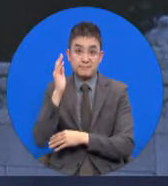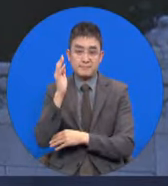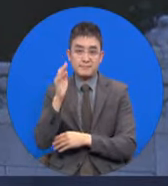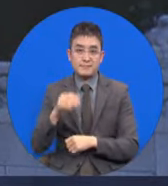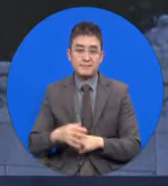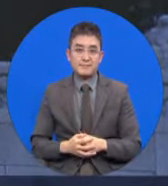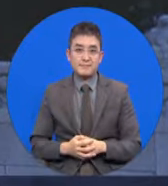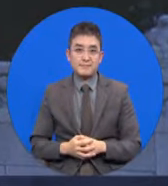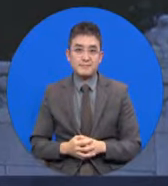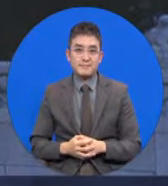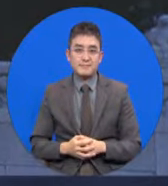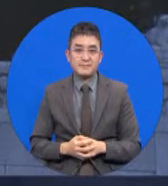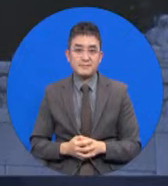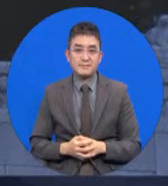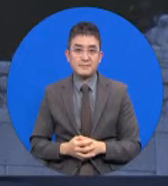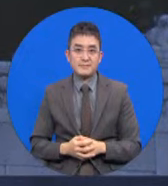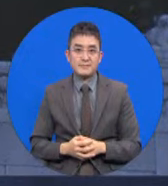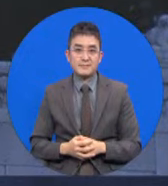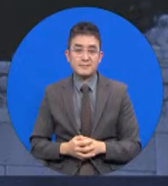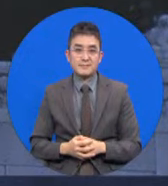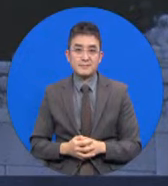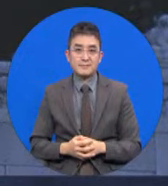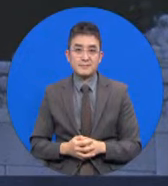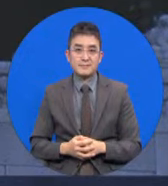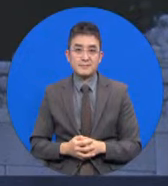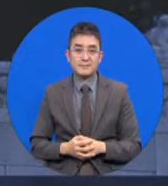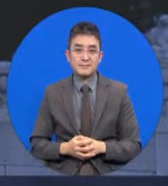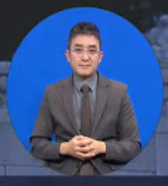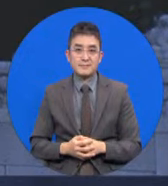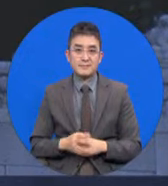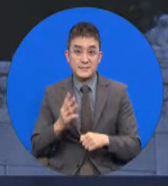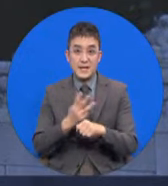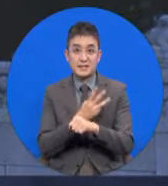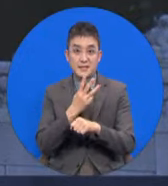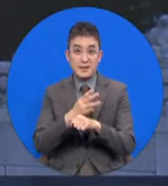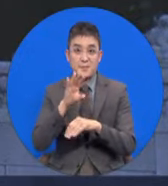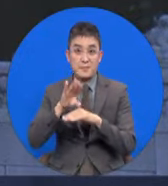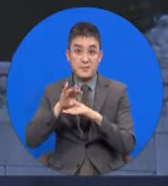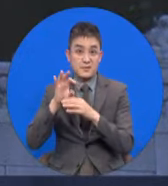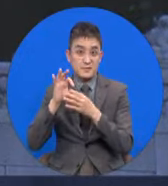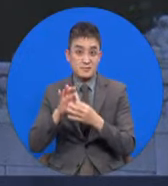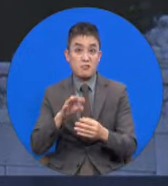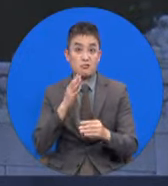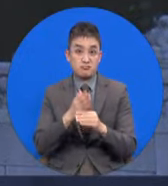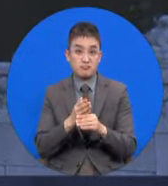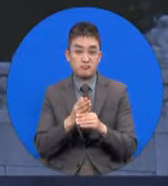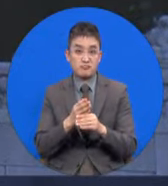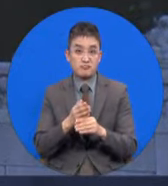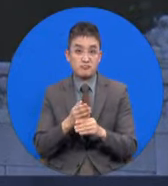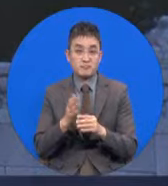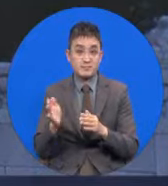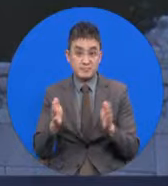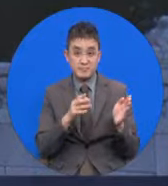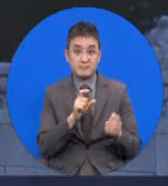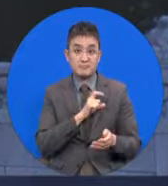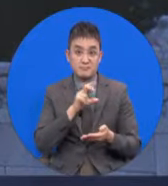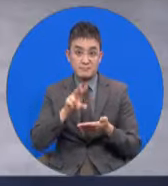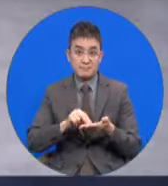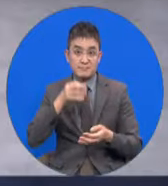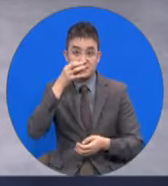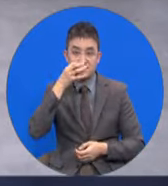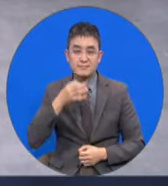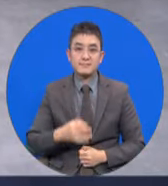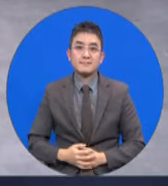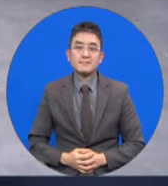특집 3시간 생방송 김진애 돌직구쇼 함께하고 계십니다. 저희가 준비한 다음 이야기의 주제 만나보시죠.